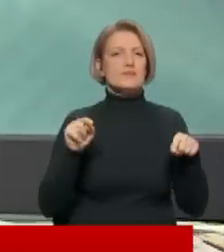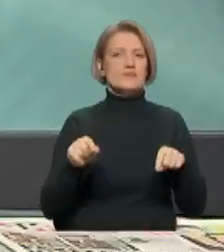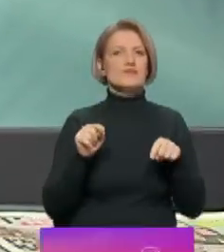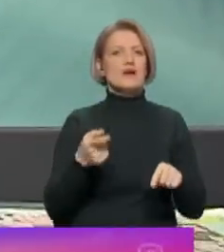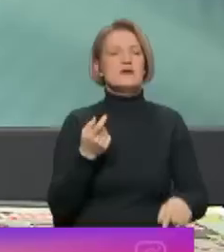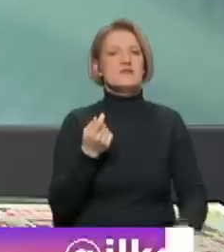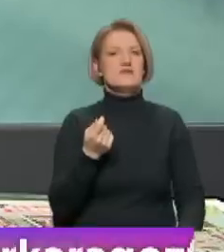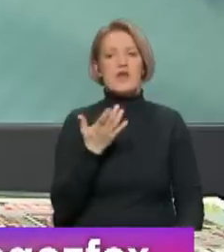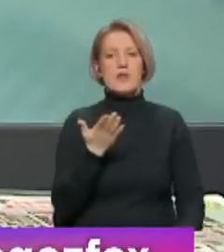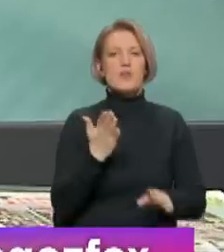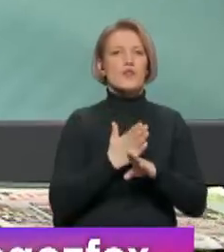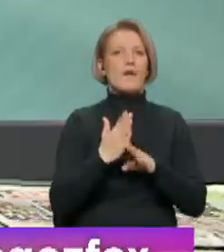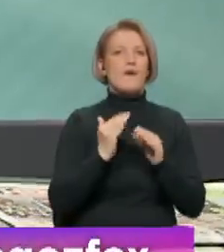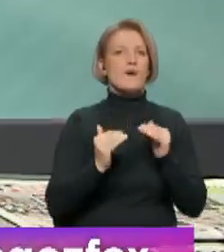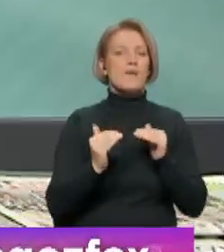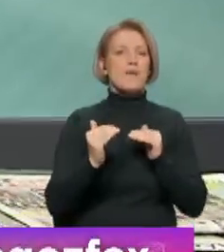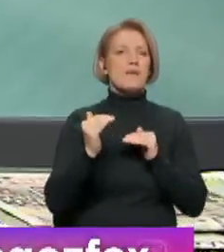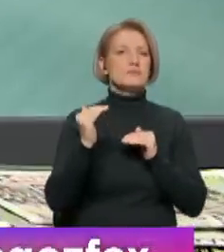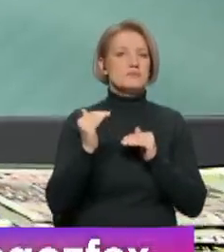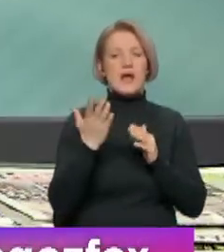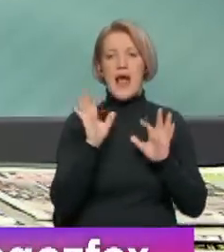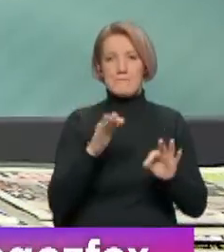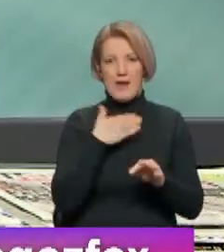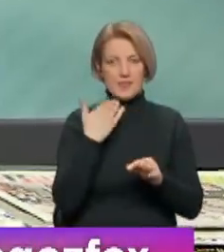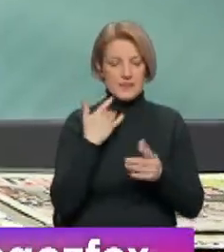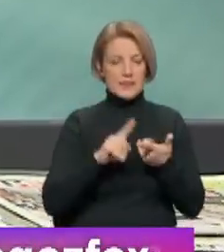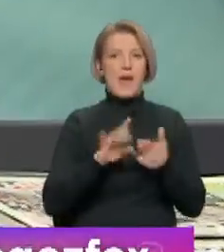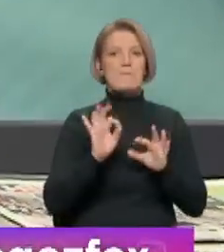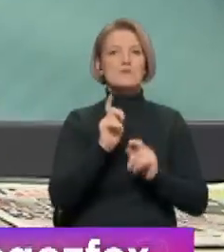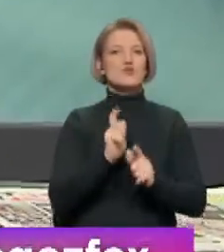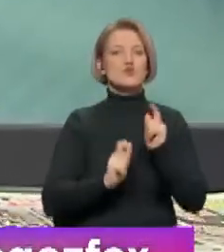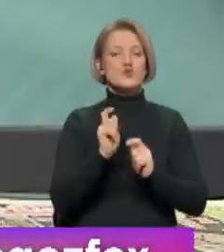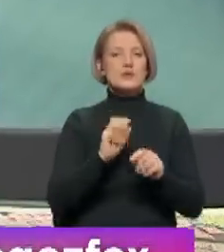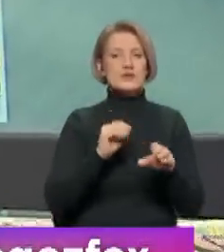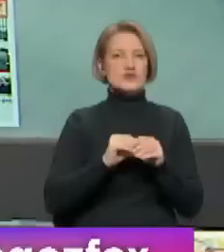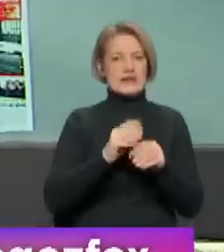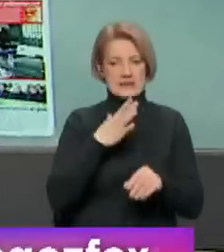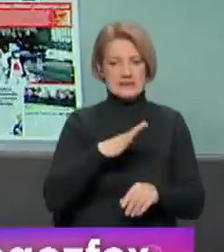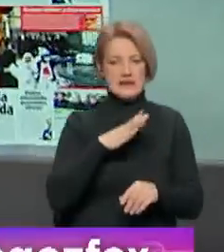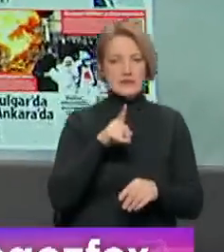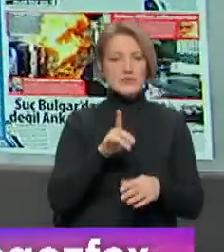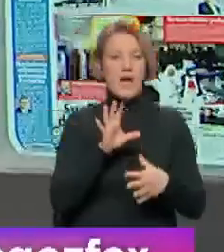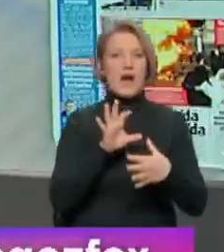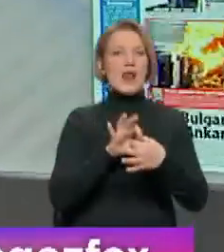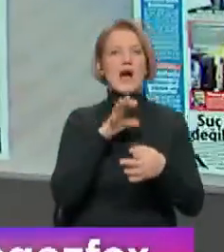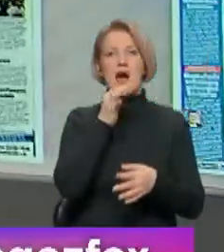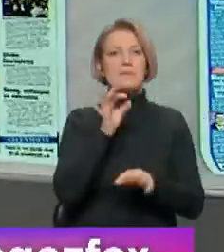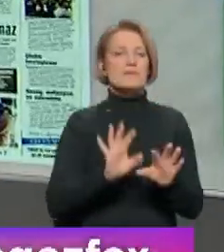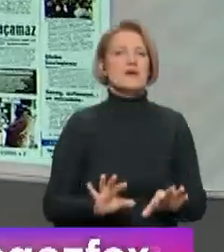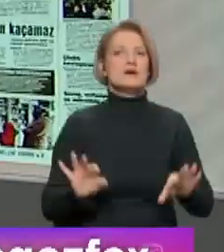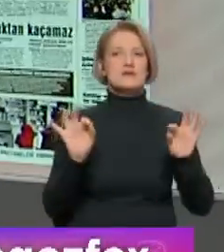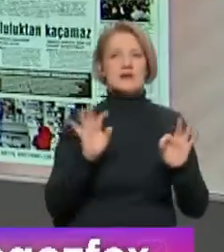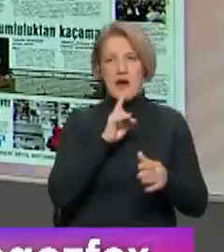fiyatlar neden yükseliyor hem et için hem de süt için isterseniz buna dair haberimizde hazır